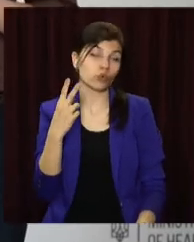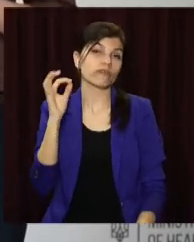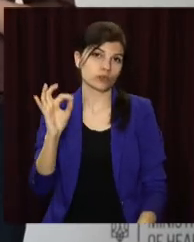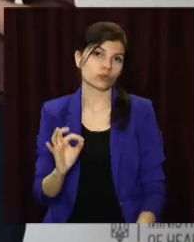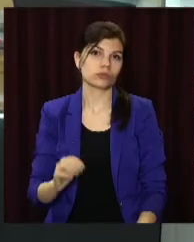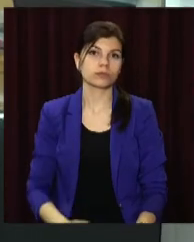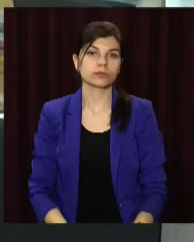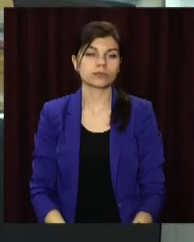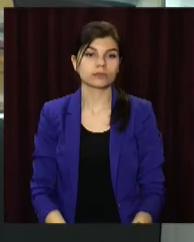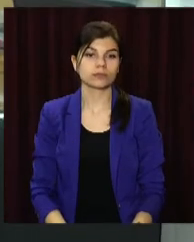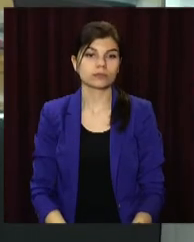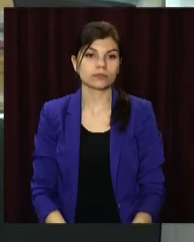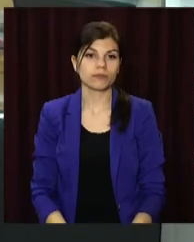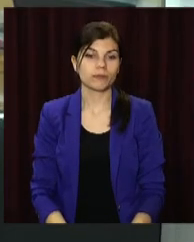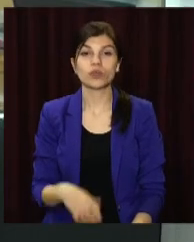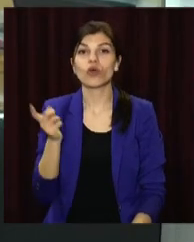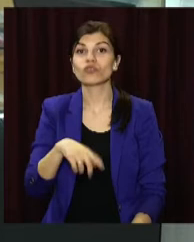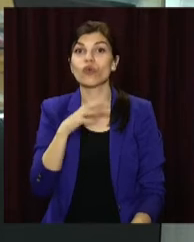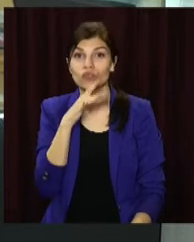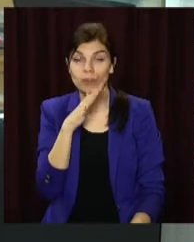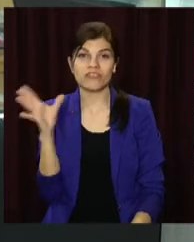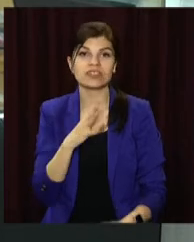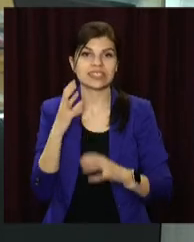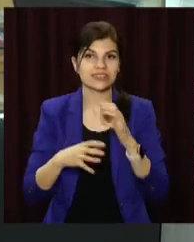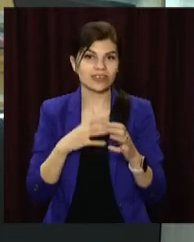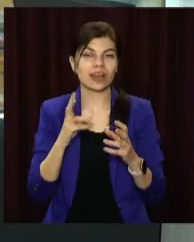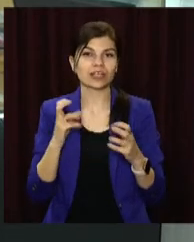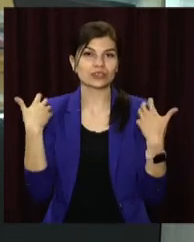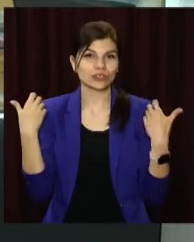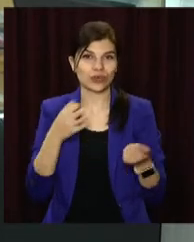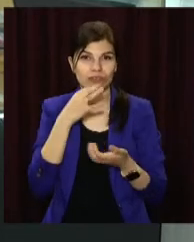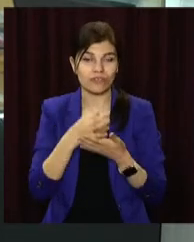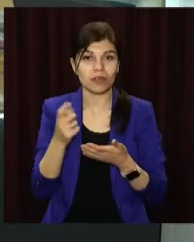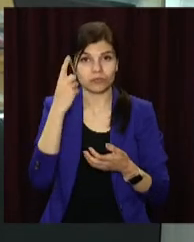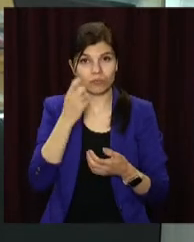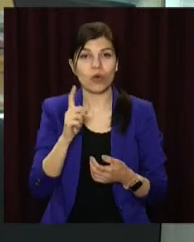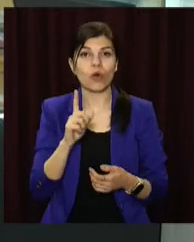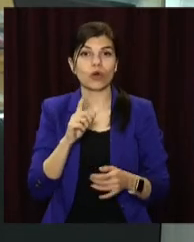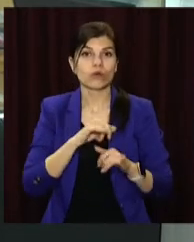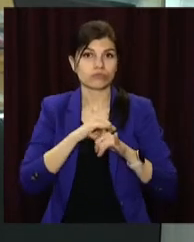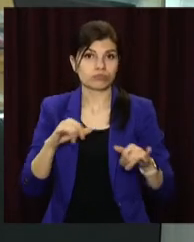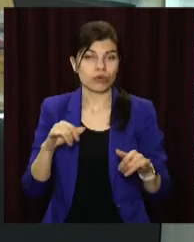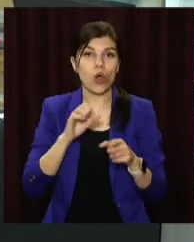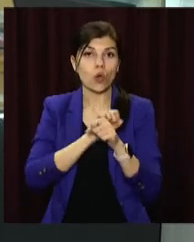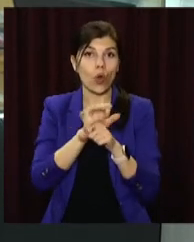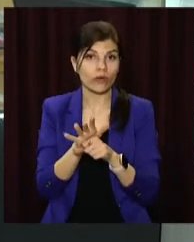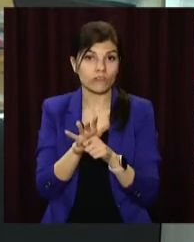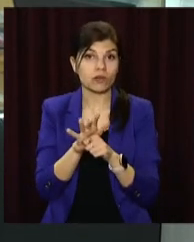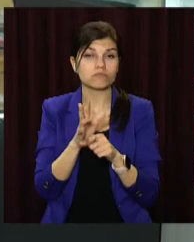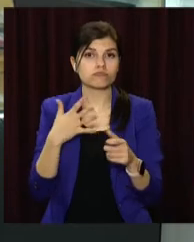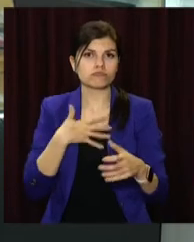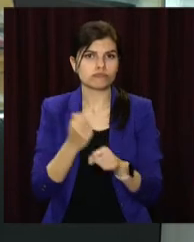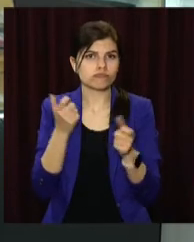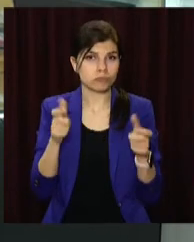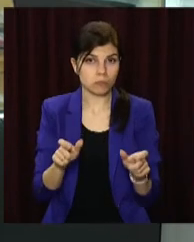52%. У той же час Всесвітня організація охорони здоров'я заявила про посилення пандемії коронавірусу. Останні